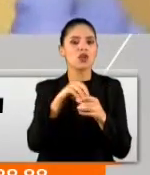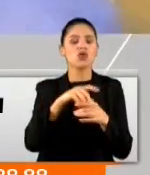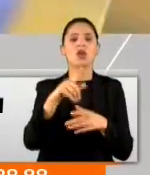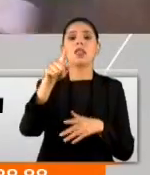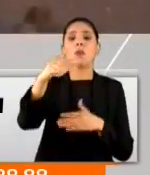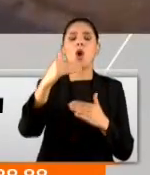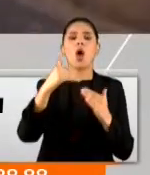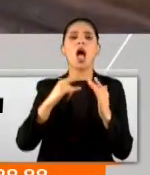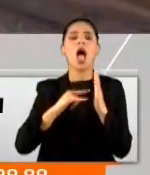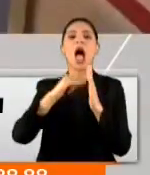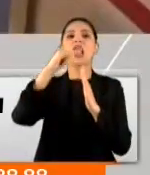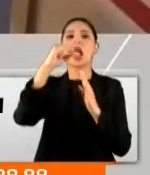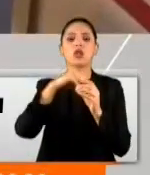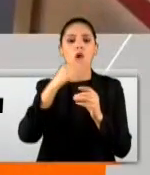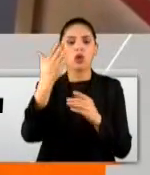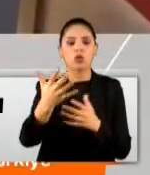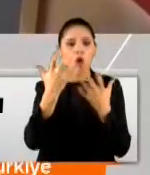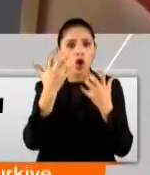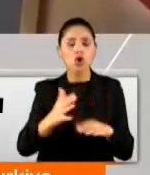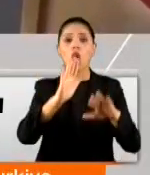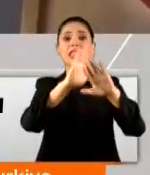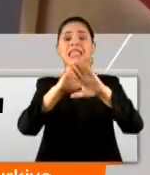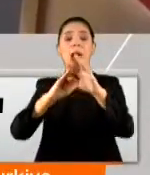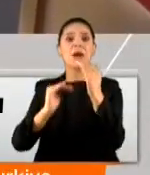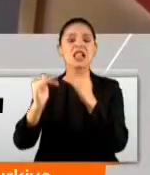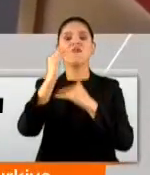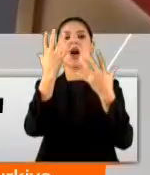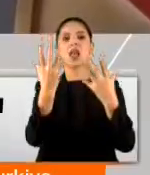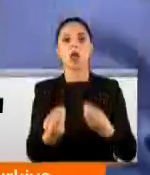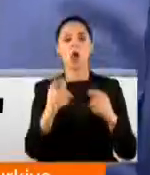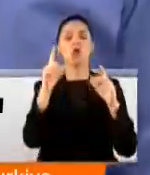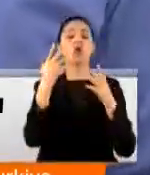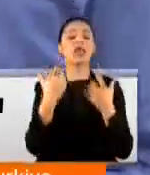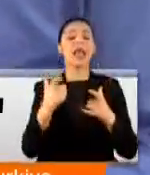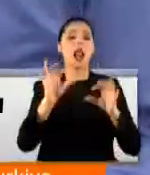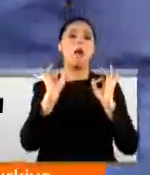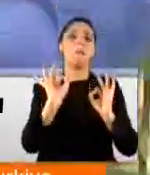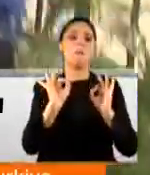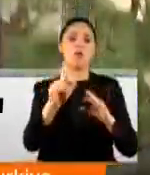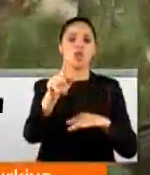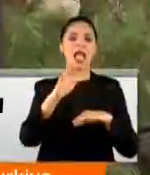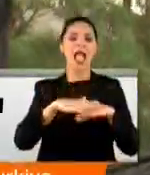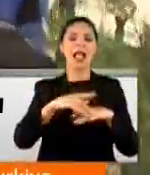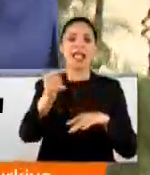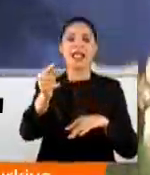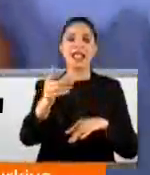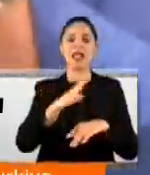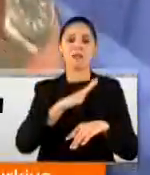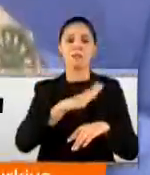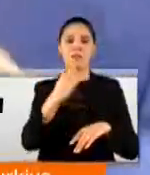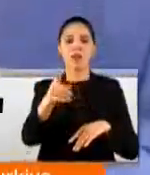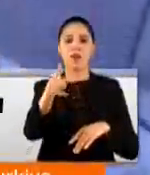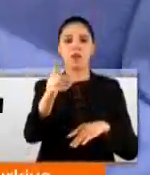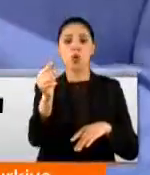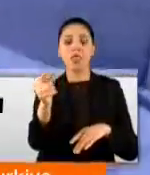asansörler. Yani yoğun olan, temasın yoğun olduğu yerlerde mutlaka. Mesela elinizde tesbih görüyorum. Olabilir. Mesela olabilir.